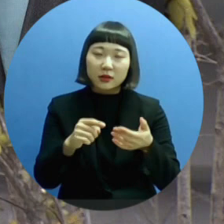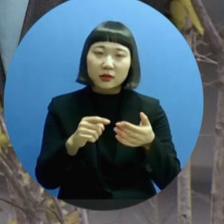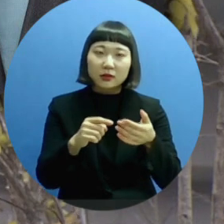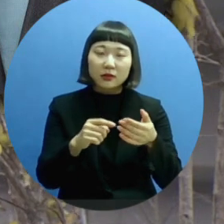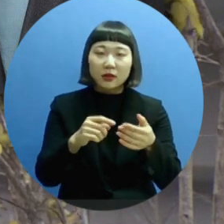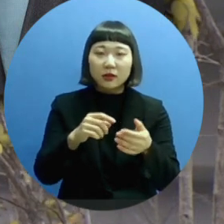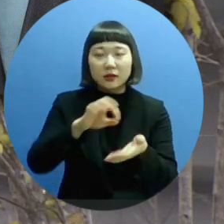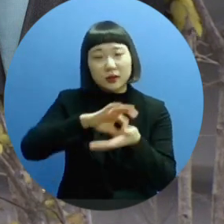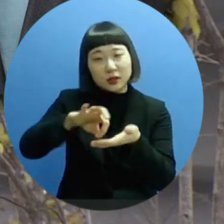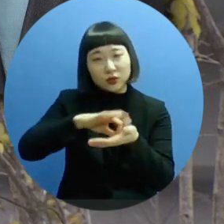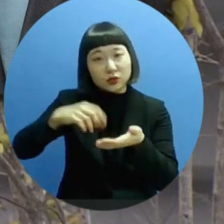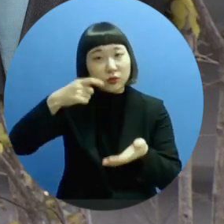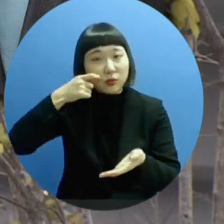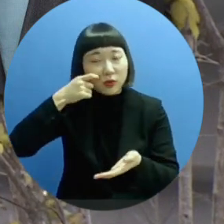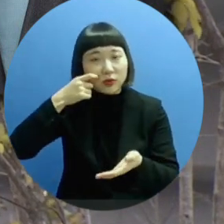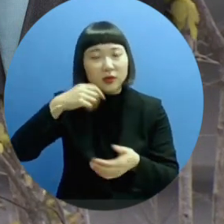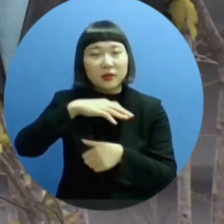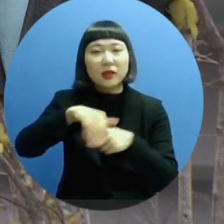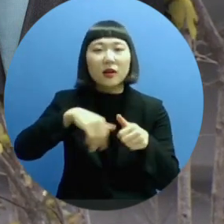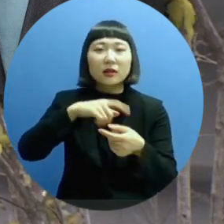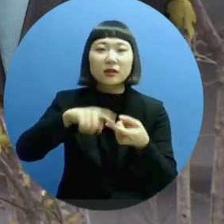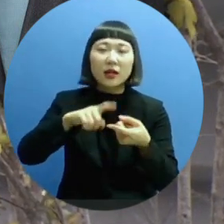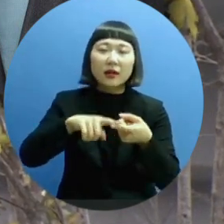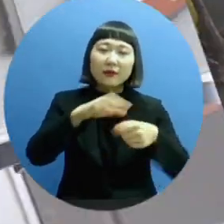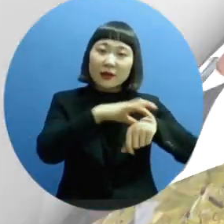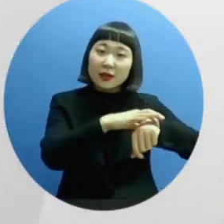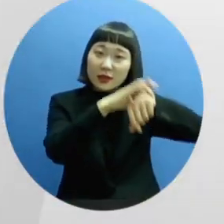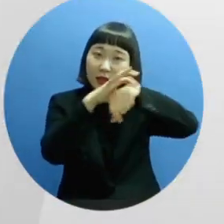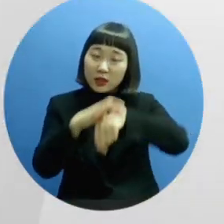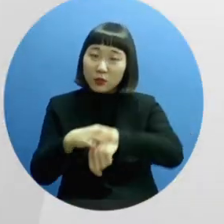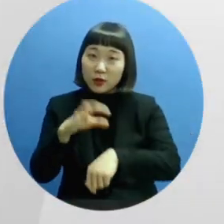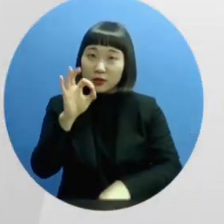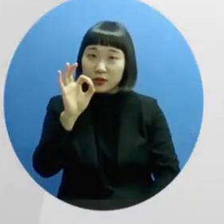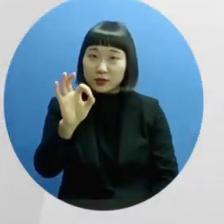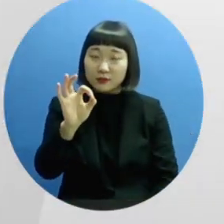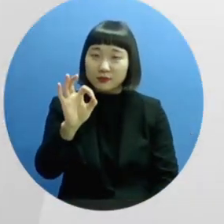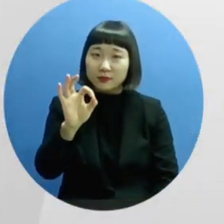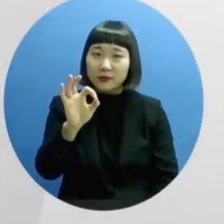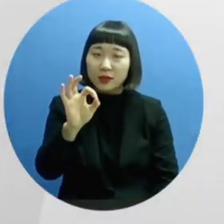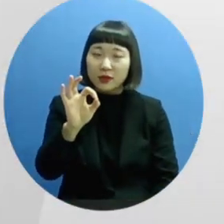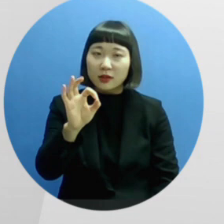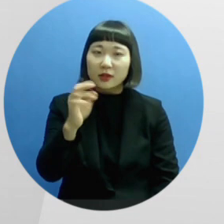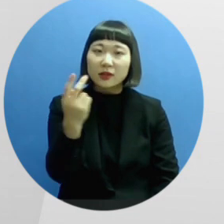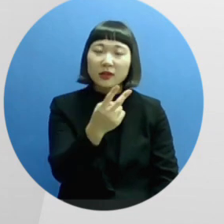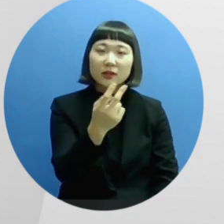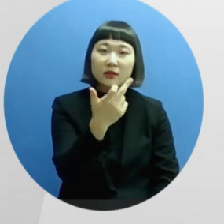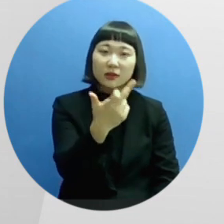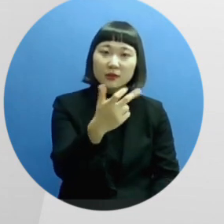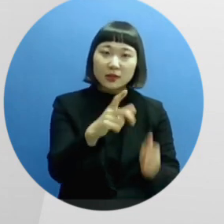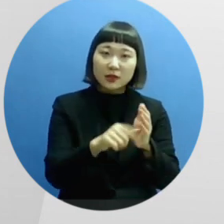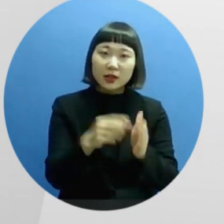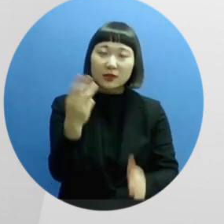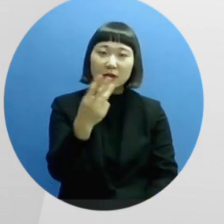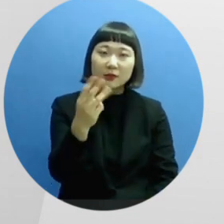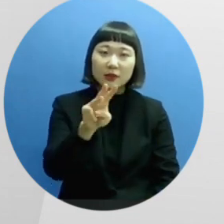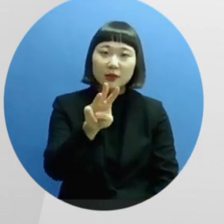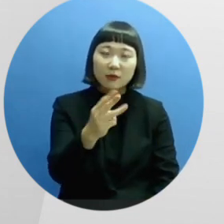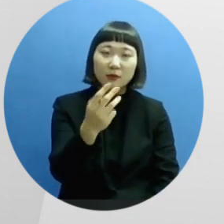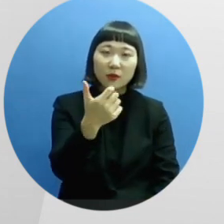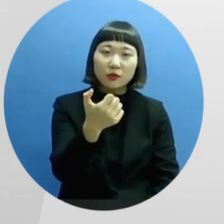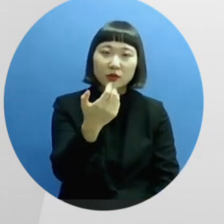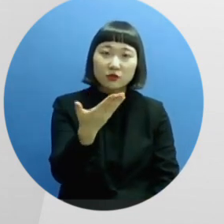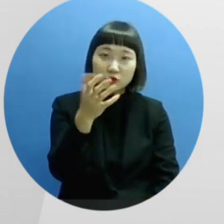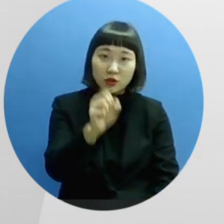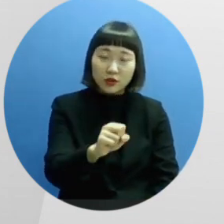다음 연도에 사용할 것으로 남기는 2월액은 2017년 3,359억에서